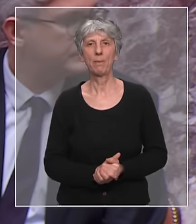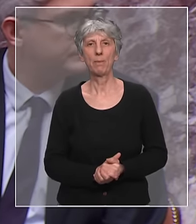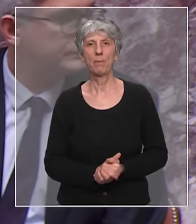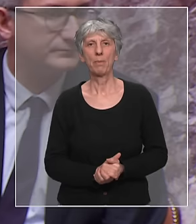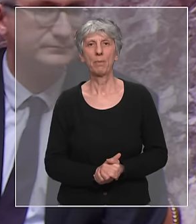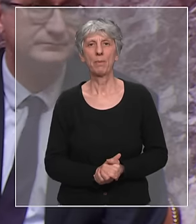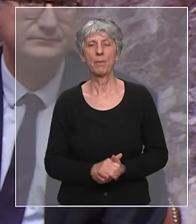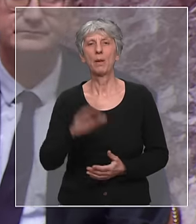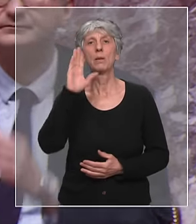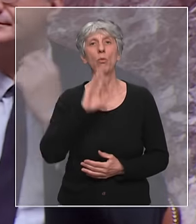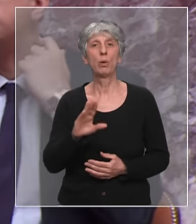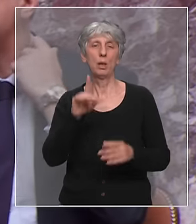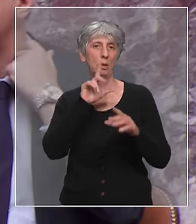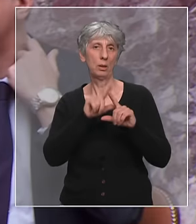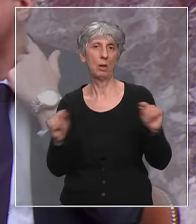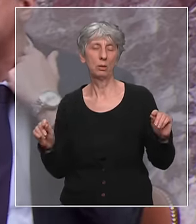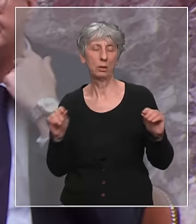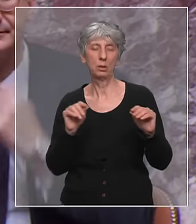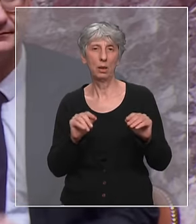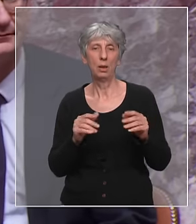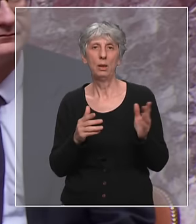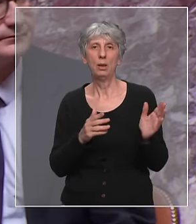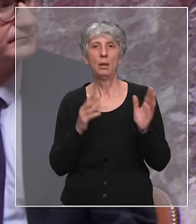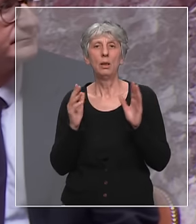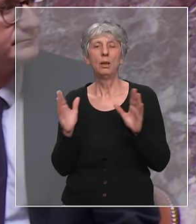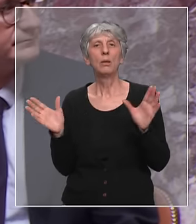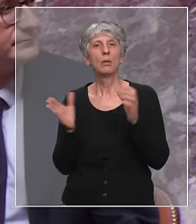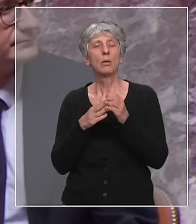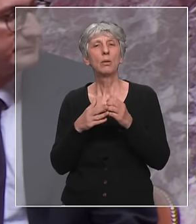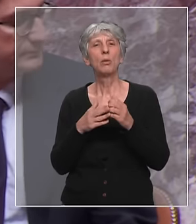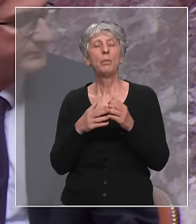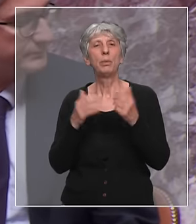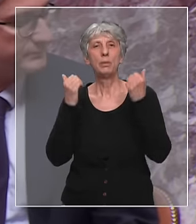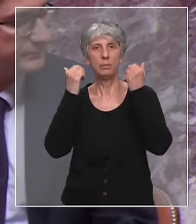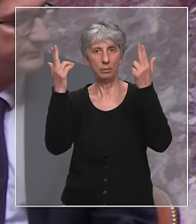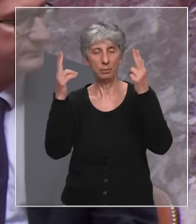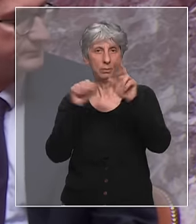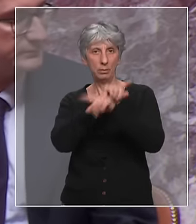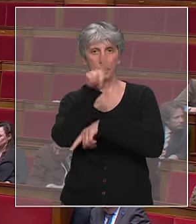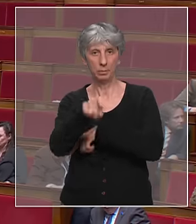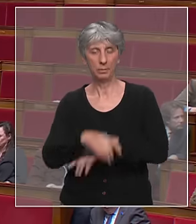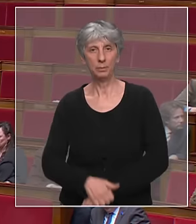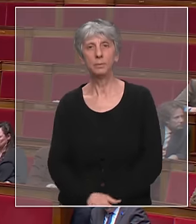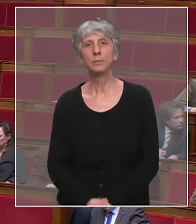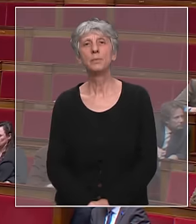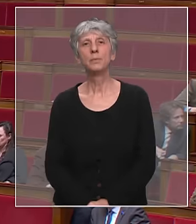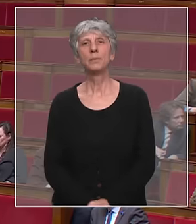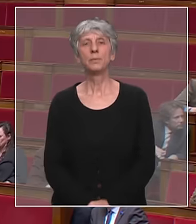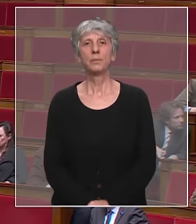Allez, s'il vous plaît, un peu de silence. La parole est à Monsieur Adrien Quatennens pour le groupe La France Insoumise.